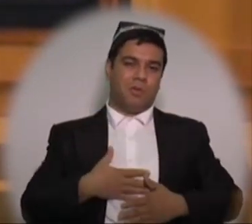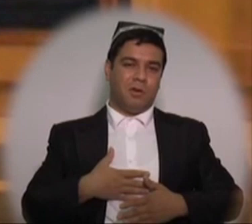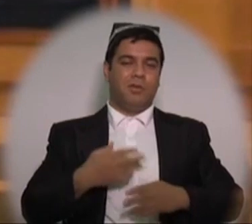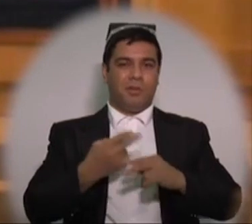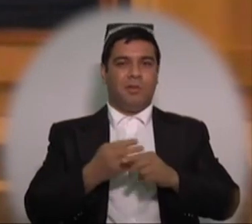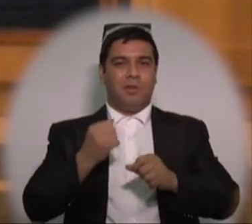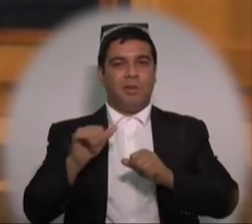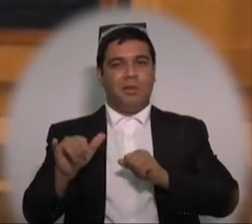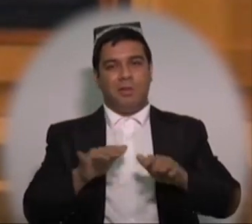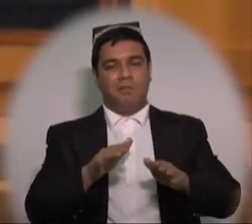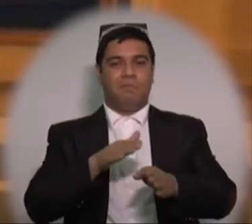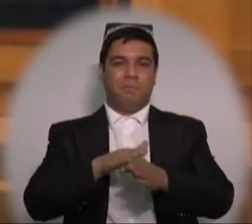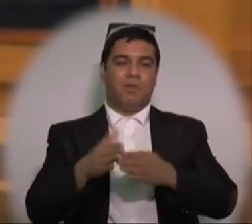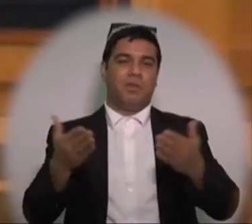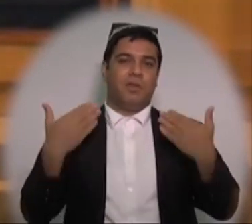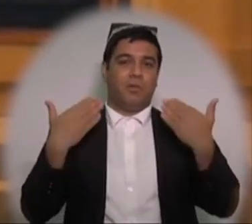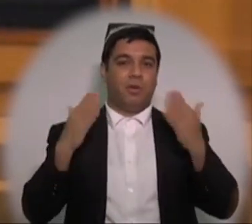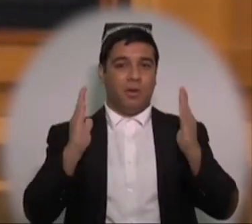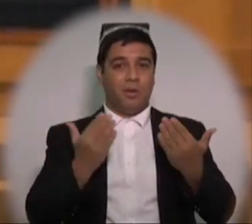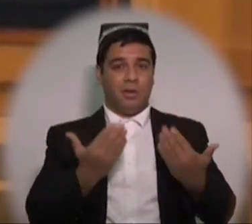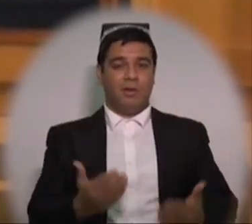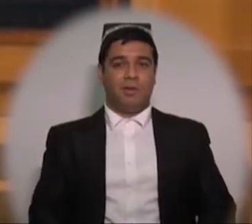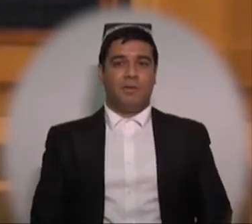sıramagen halde tolakanlı hardagını çıkaradı.